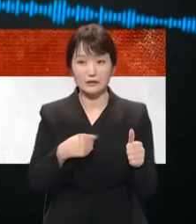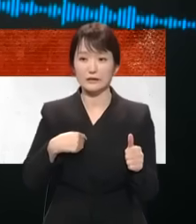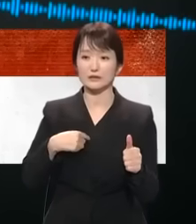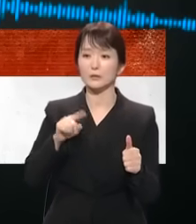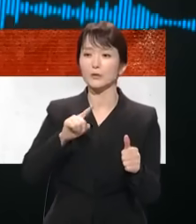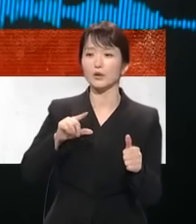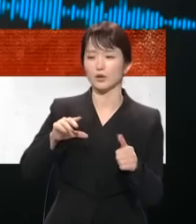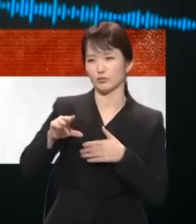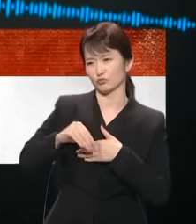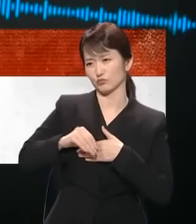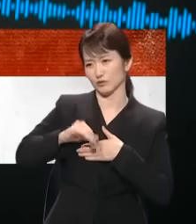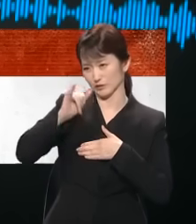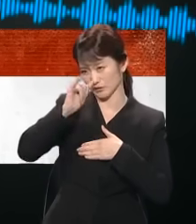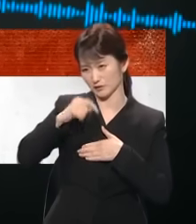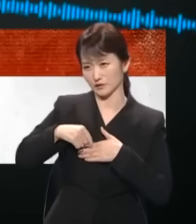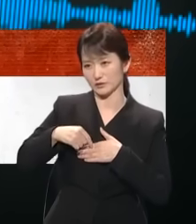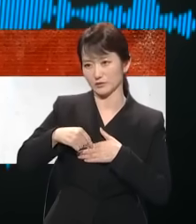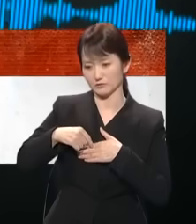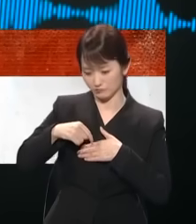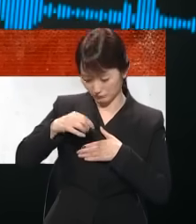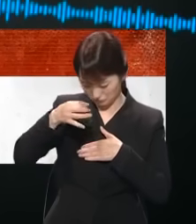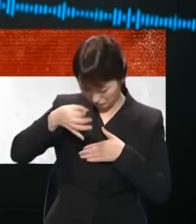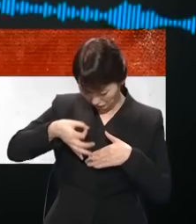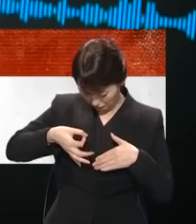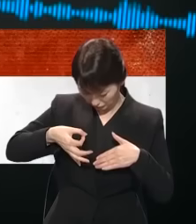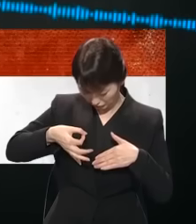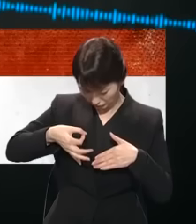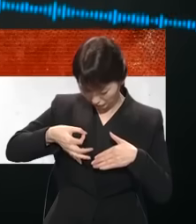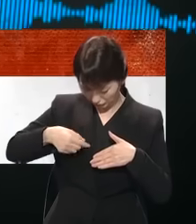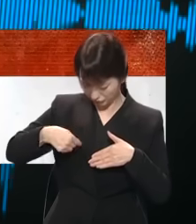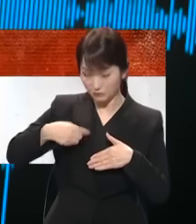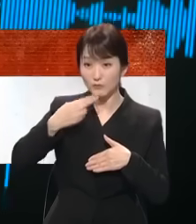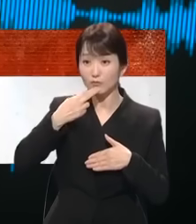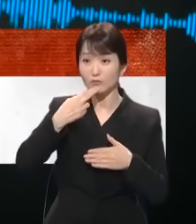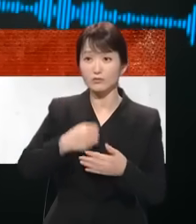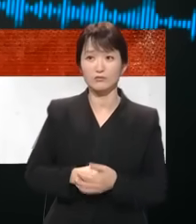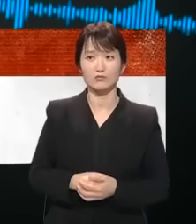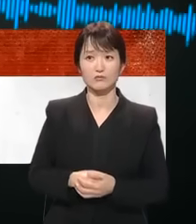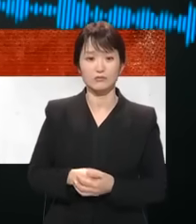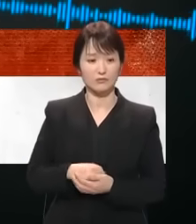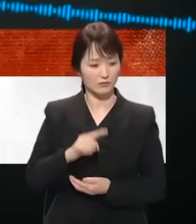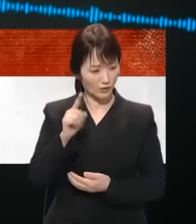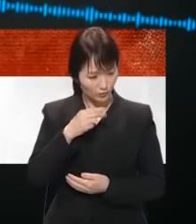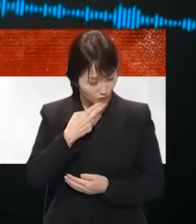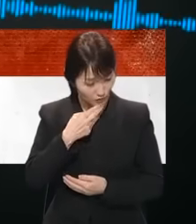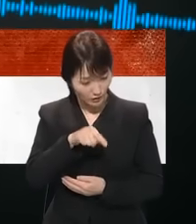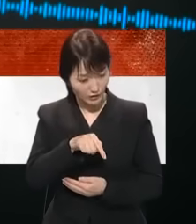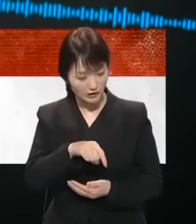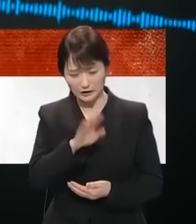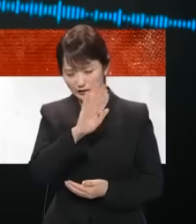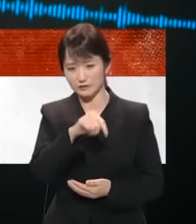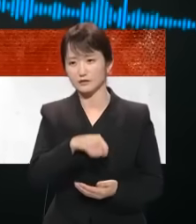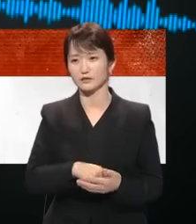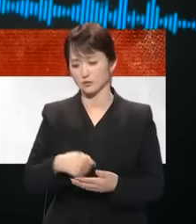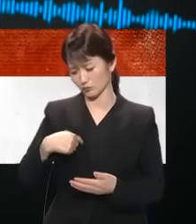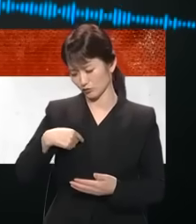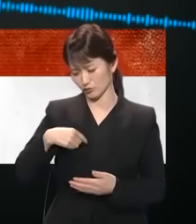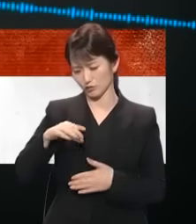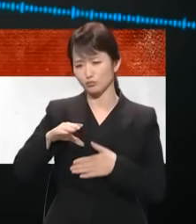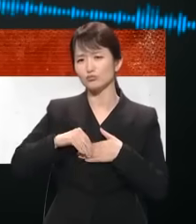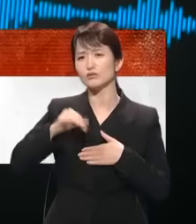묻었다 그래서 제가 딱 봤는데 아무것도 안 묻어 있어서 아 아무것도 안 묻어 있는데요 그랬더니 아니다 묻어